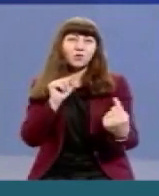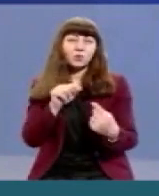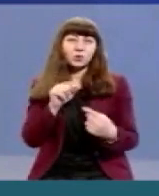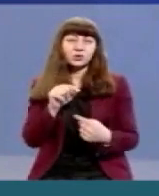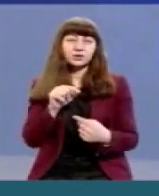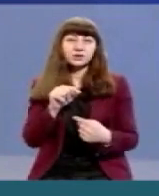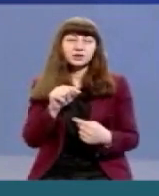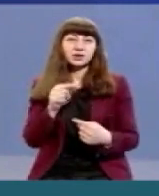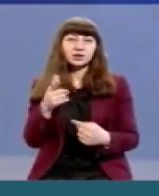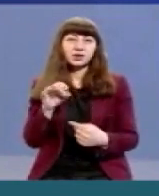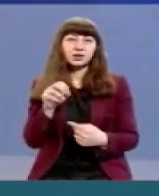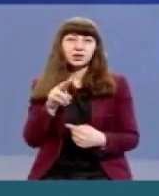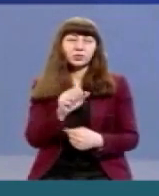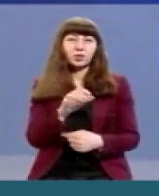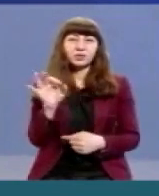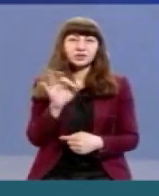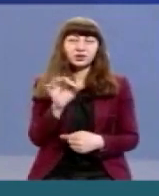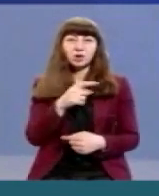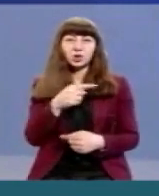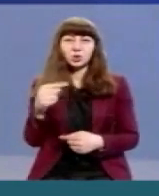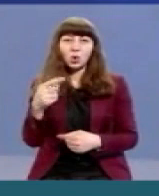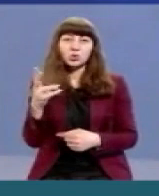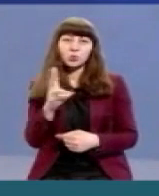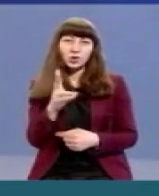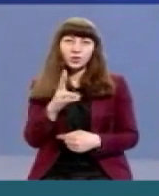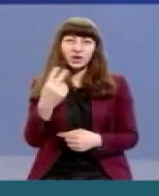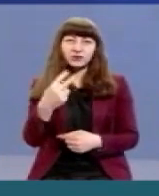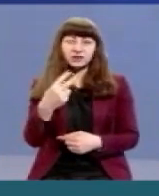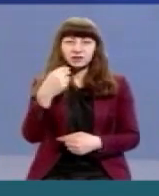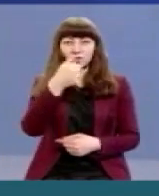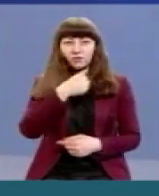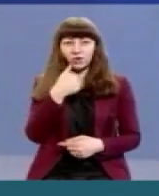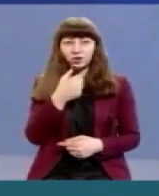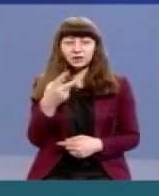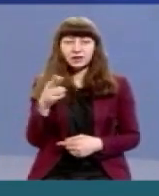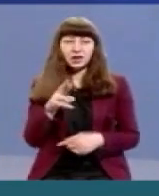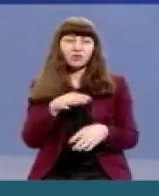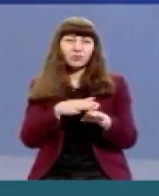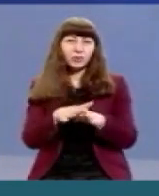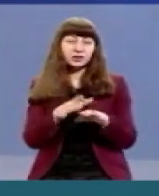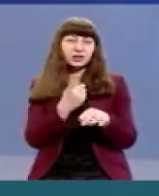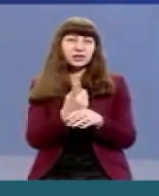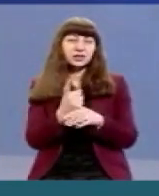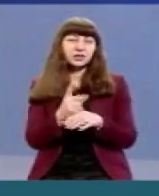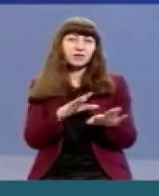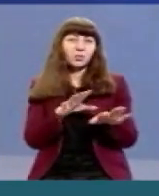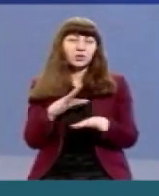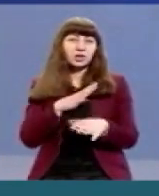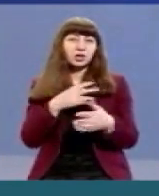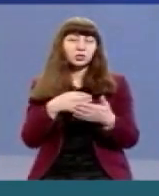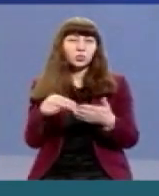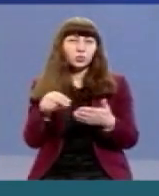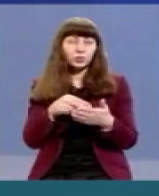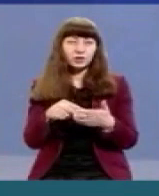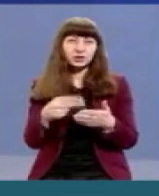гриппа прошла с октября по ноябрь 2022 года. Для проведения данного мероприятия было приобретено